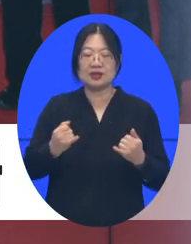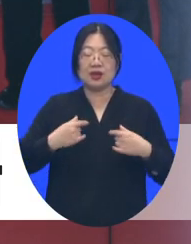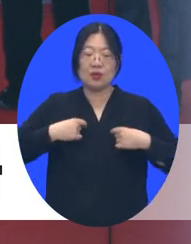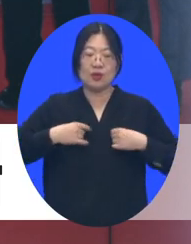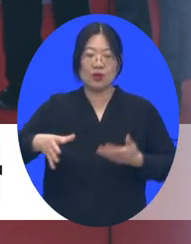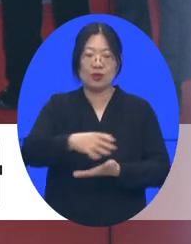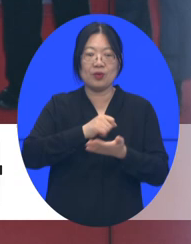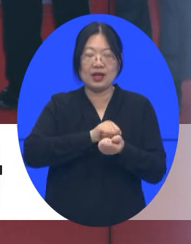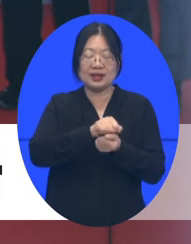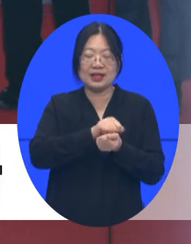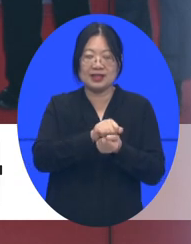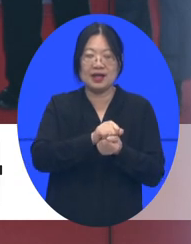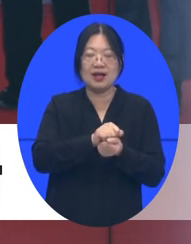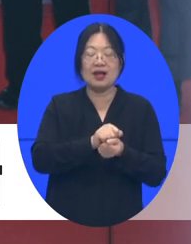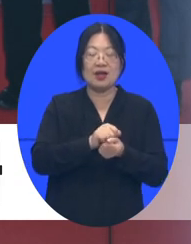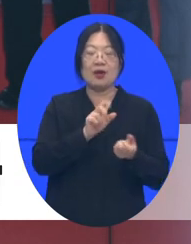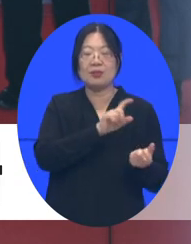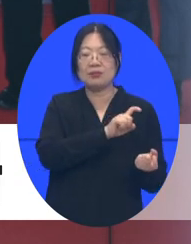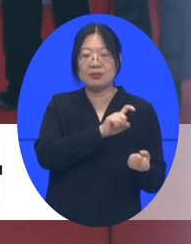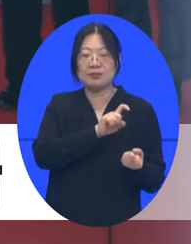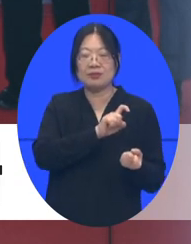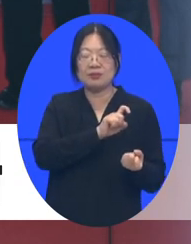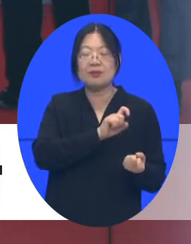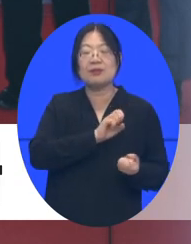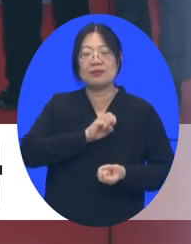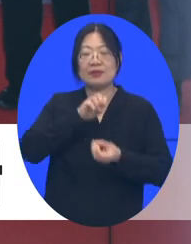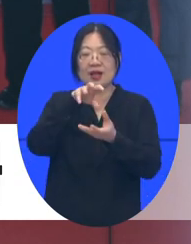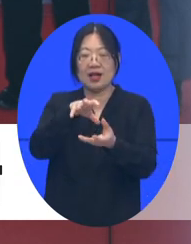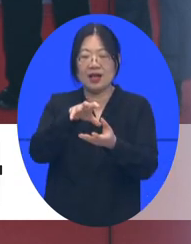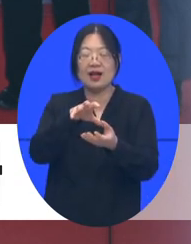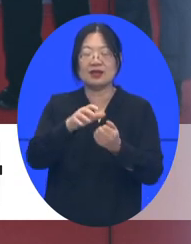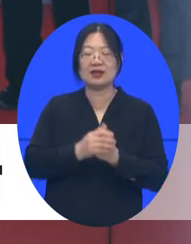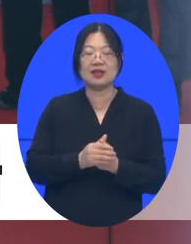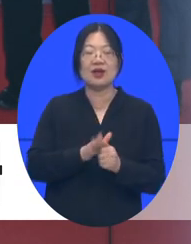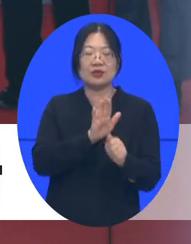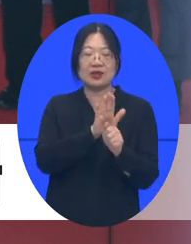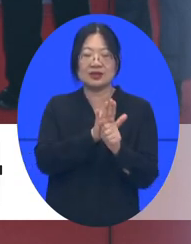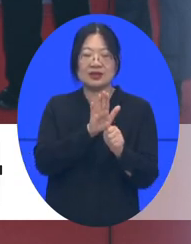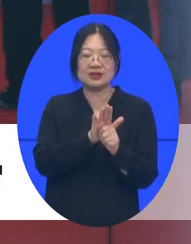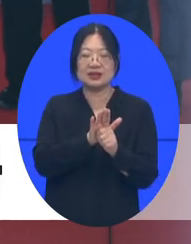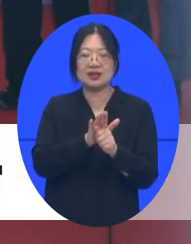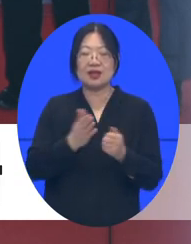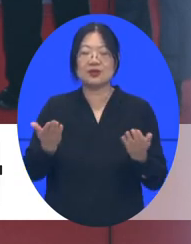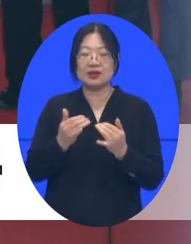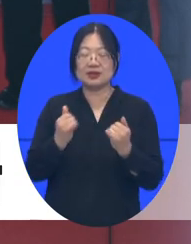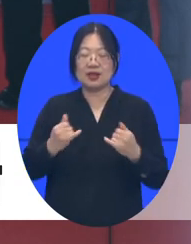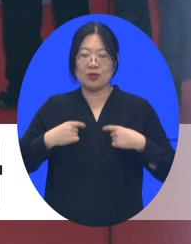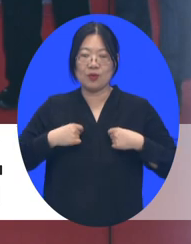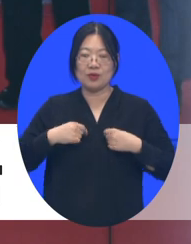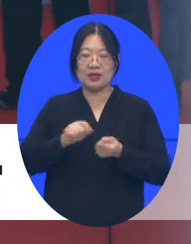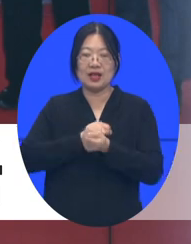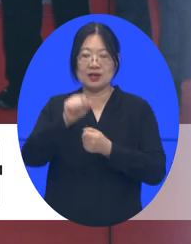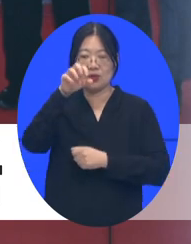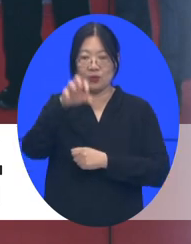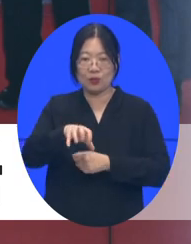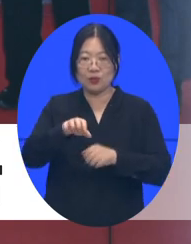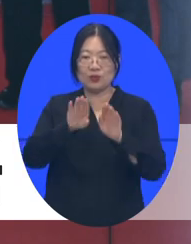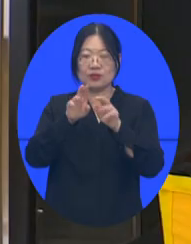작업복을 수거, 세탁, 배달까지 원스톱으로 제공하는 노동자 작업복 세탁소를 개소했습니다. 서문영